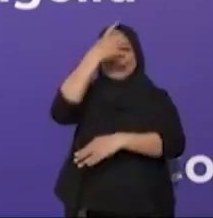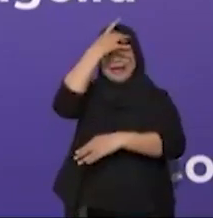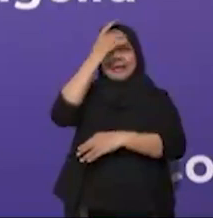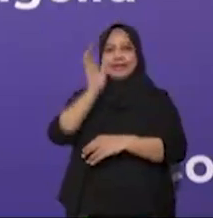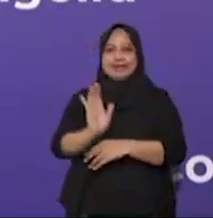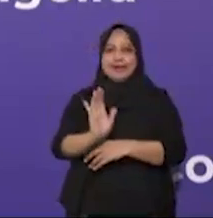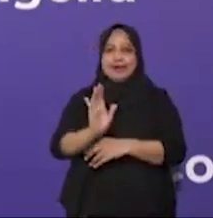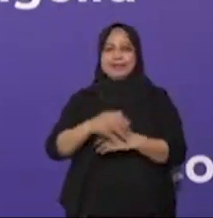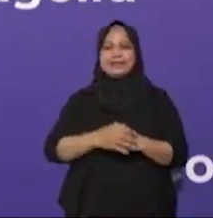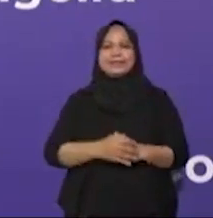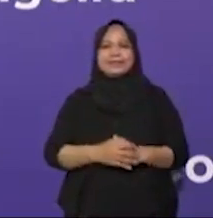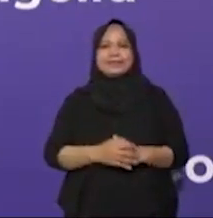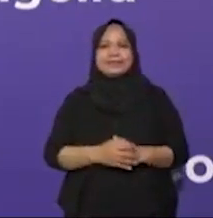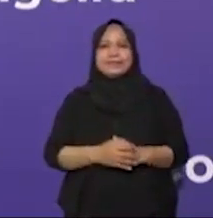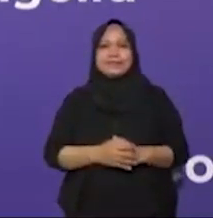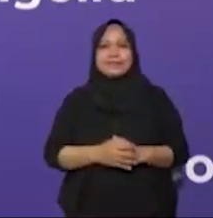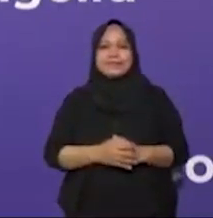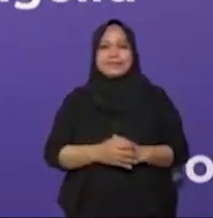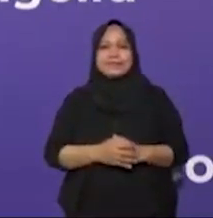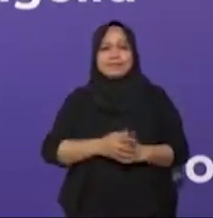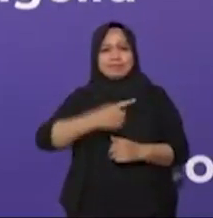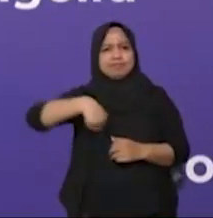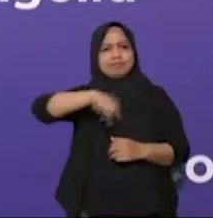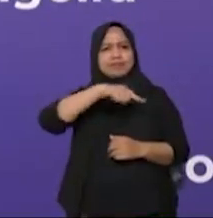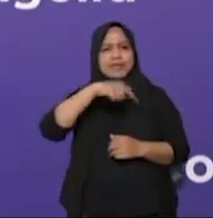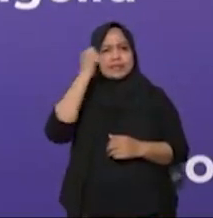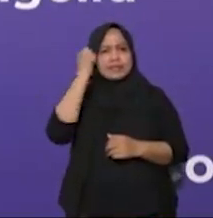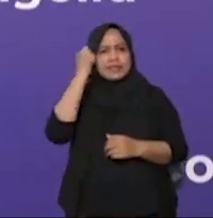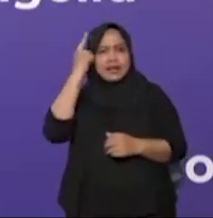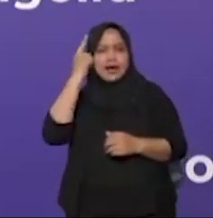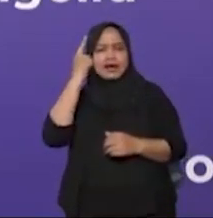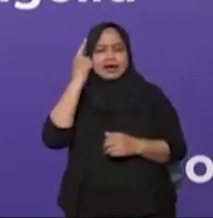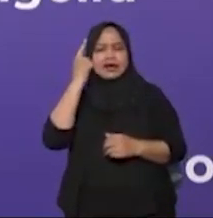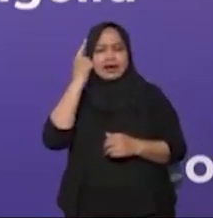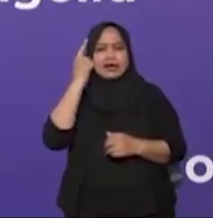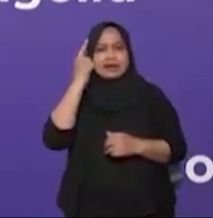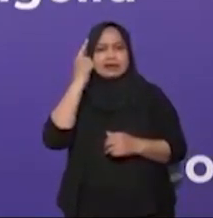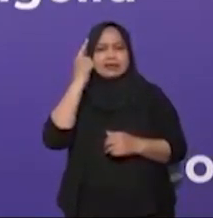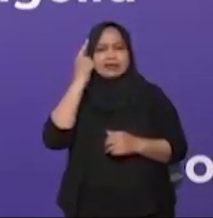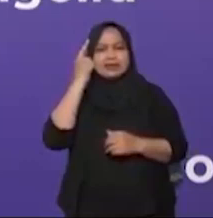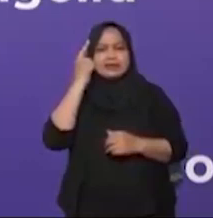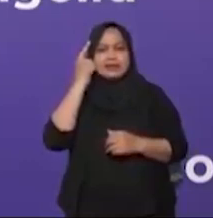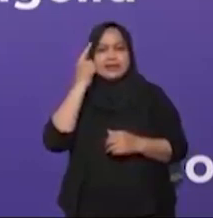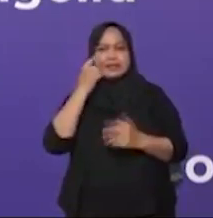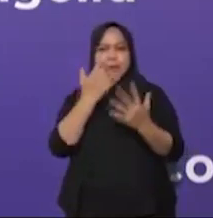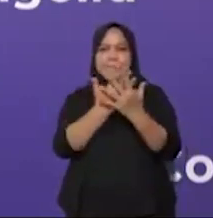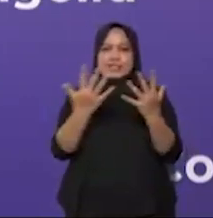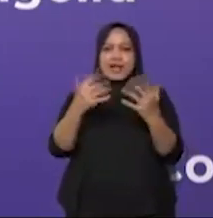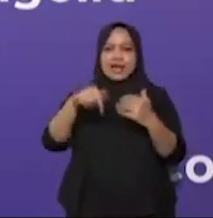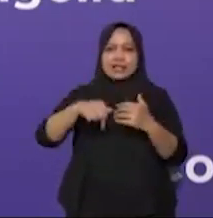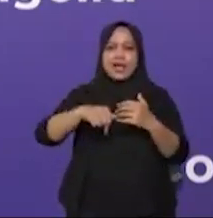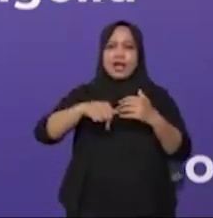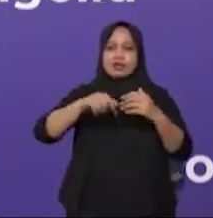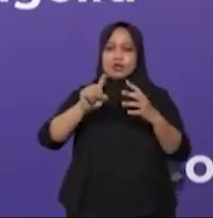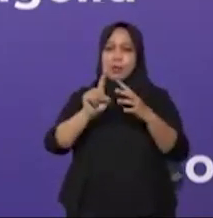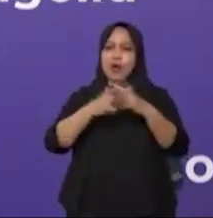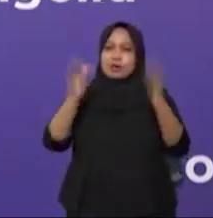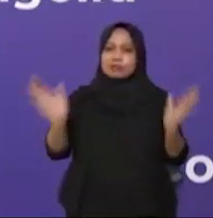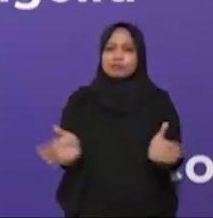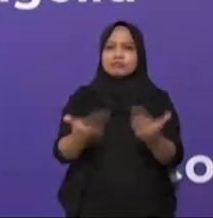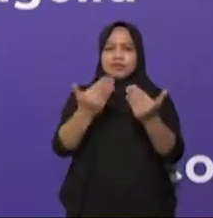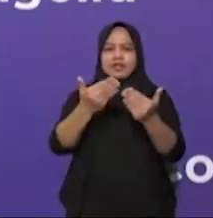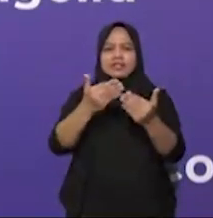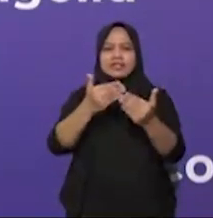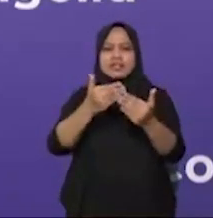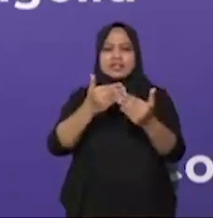kami menyadari betul bahwa ini adalah kesadaran yang Bang dibangun oleh masyarakat karena selalu